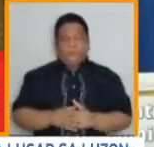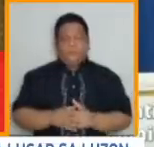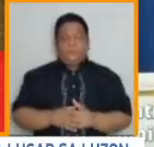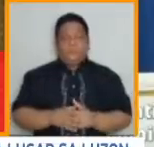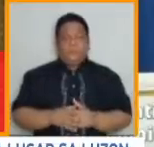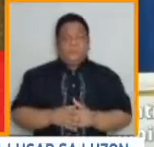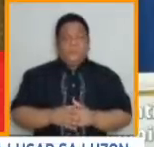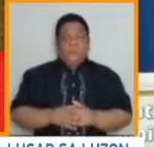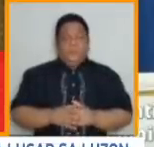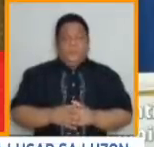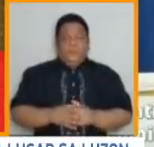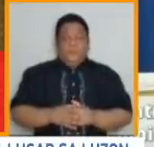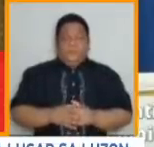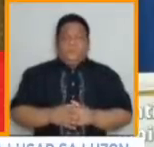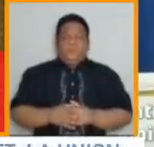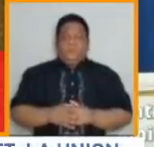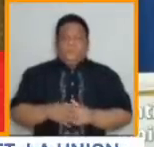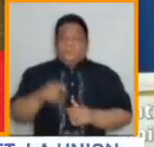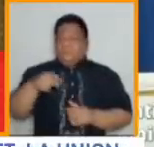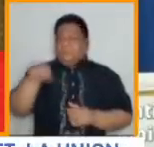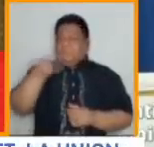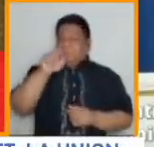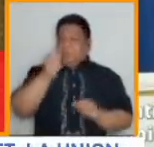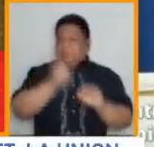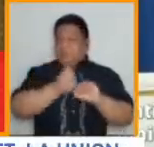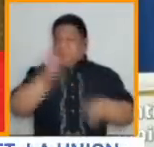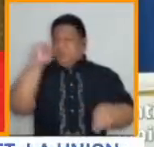hindi nagpabakuna, yung mga pangit na